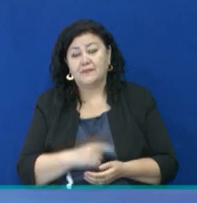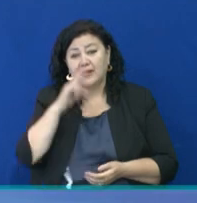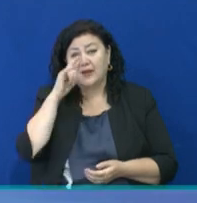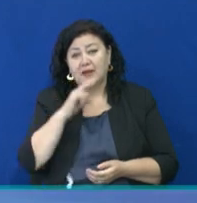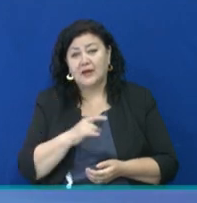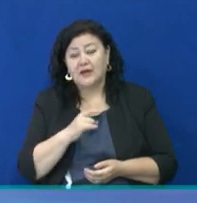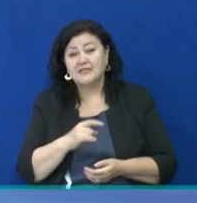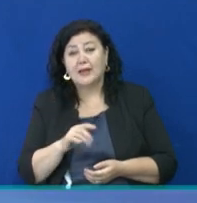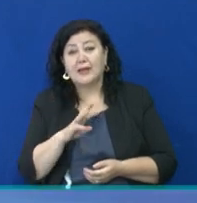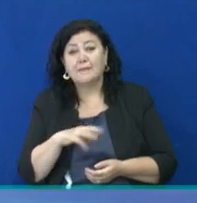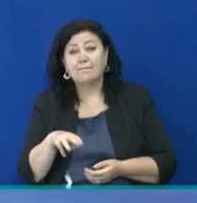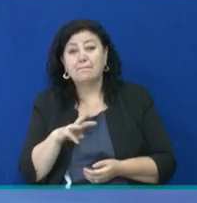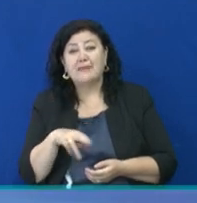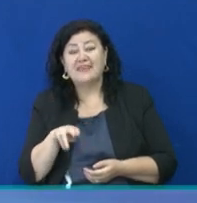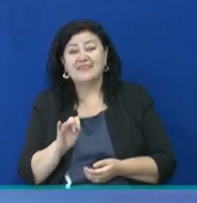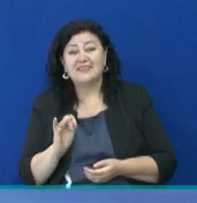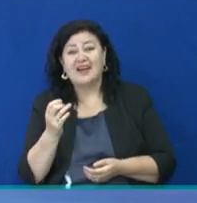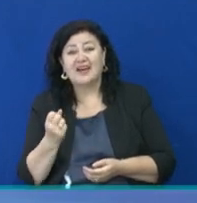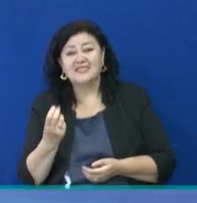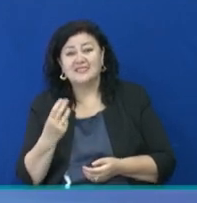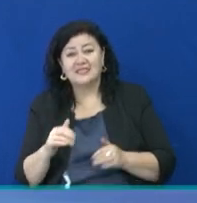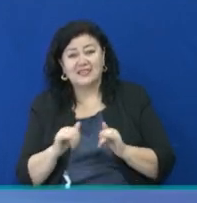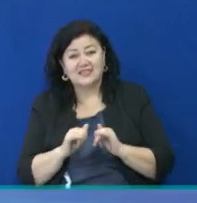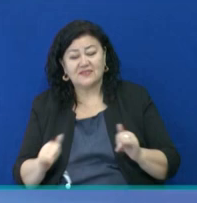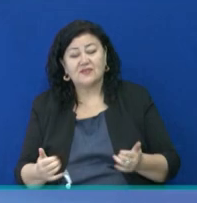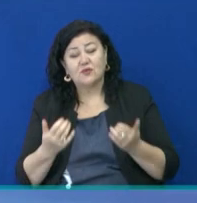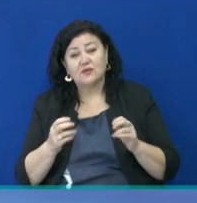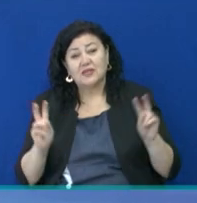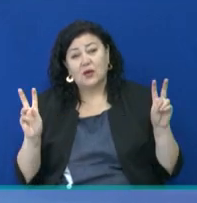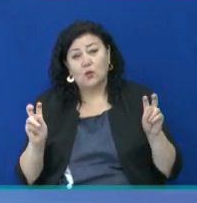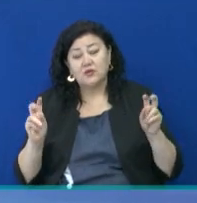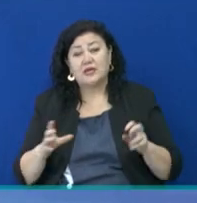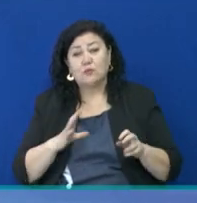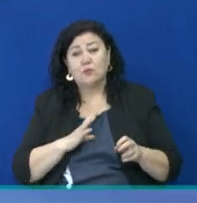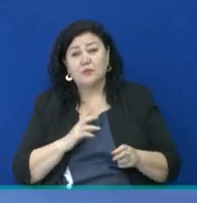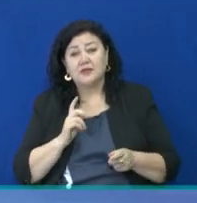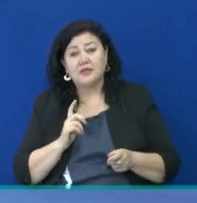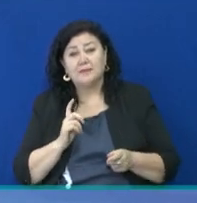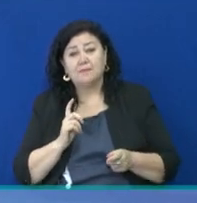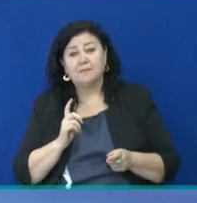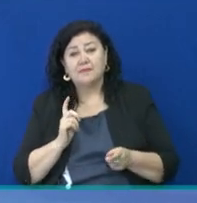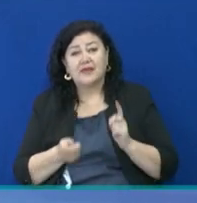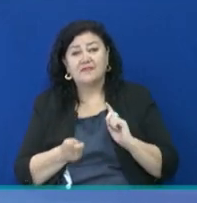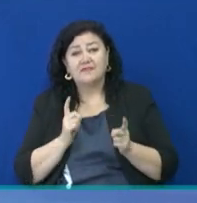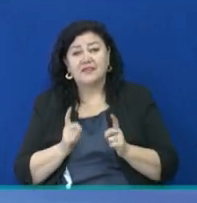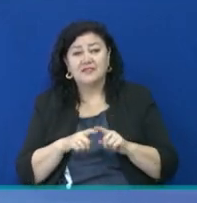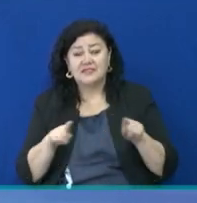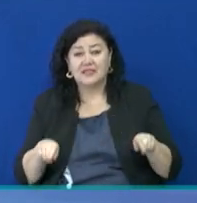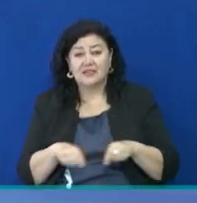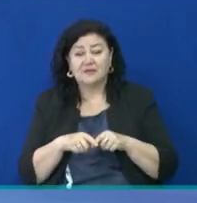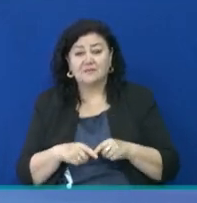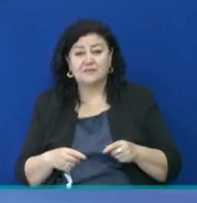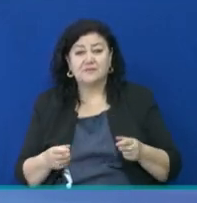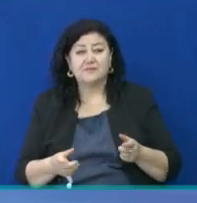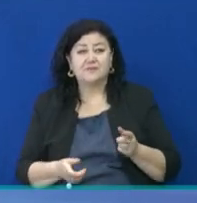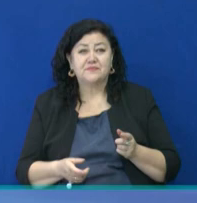Қазақстанда медиацияны дамыту Алихан Бөкейхан университетінде осындай тақырыпта конференция өтті. Жиынға кәсіби және